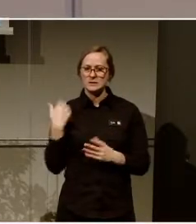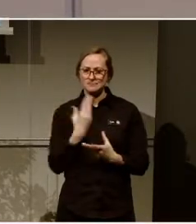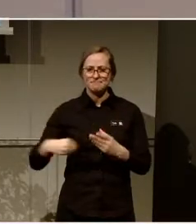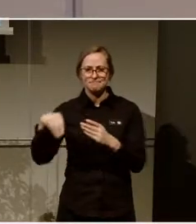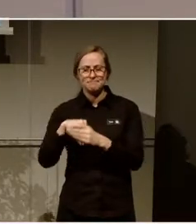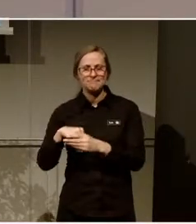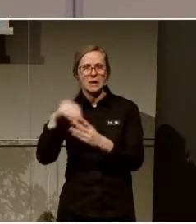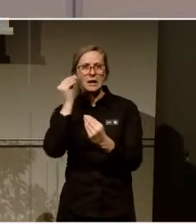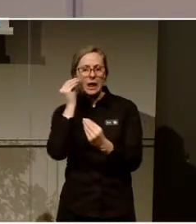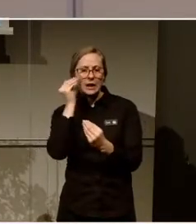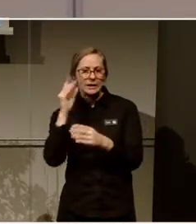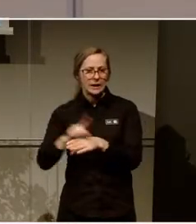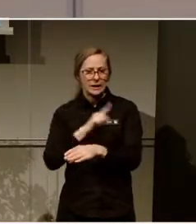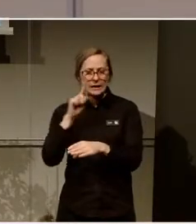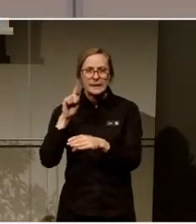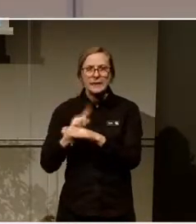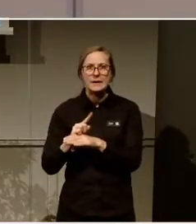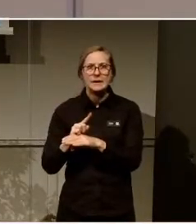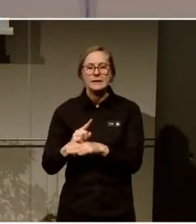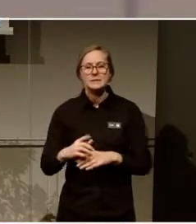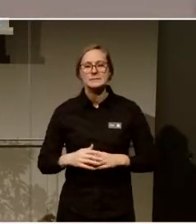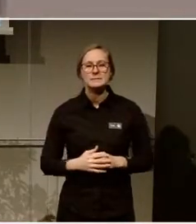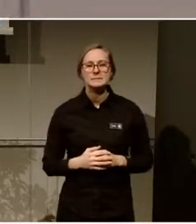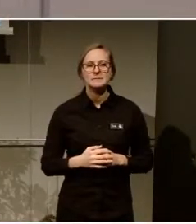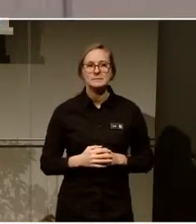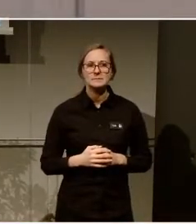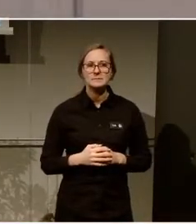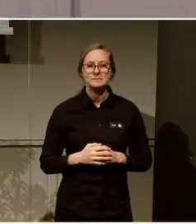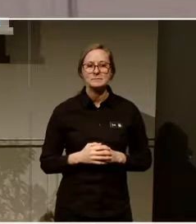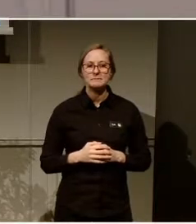lärandet kontinuerligt hela livet.